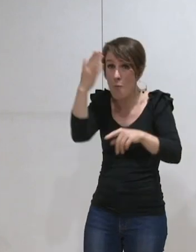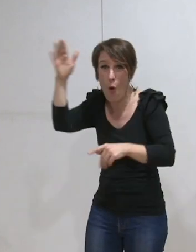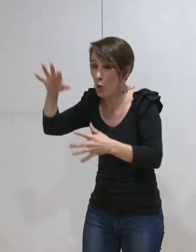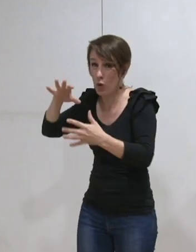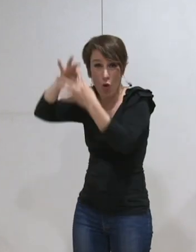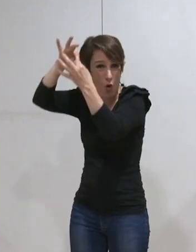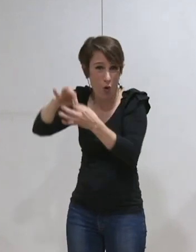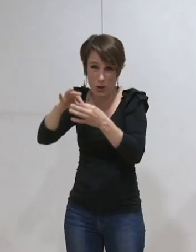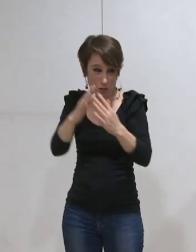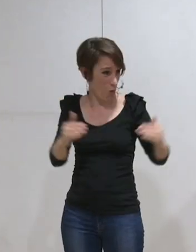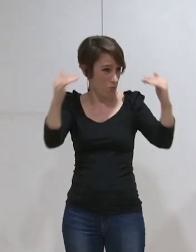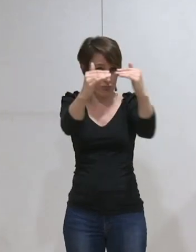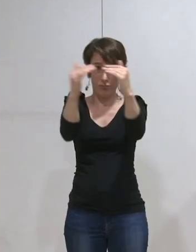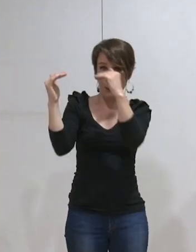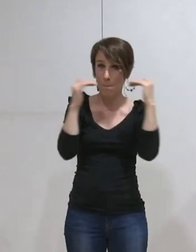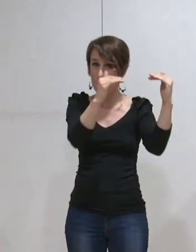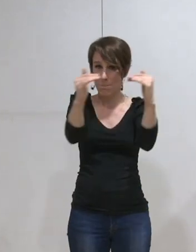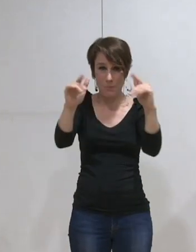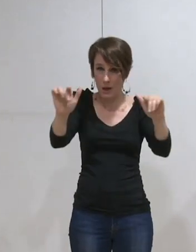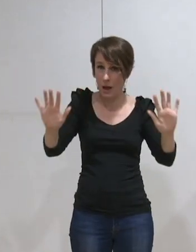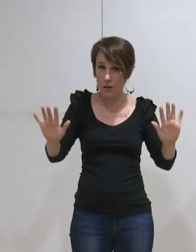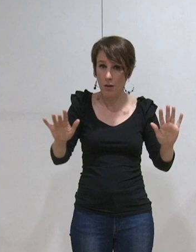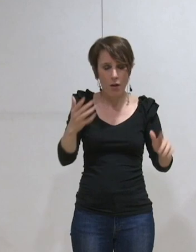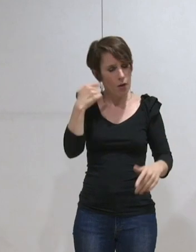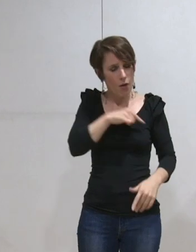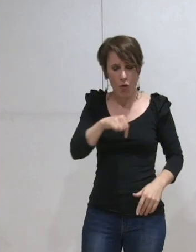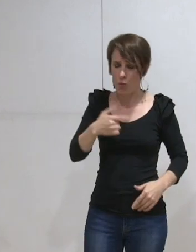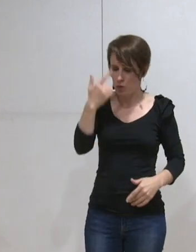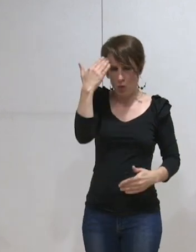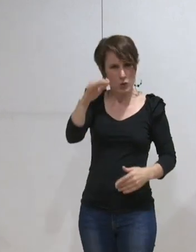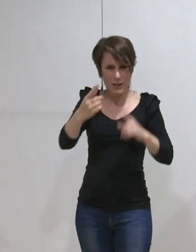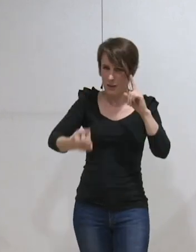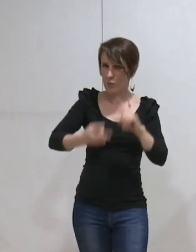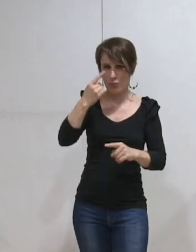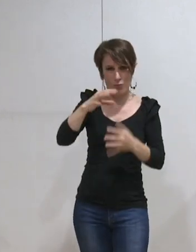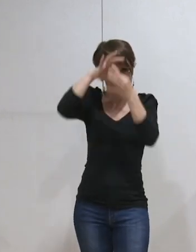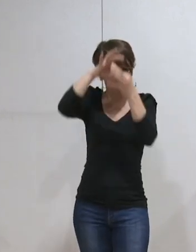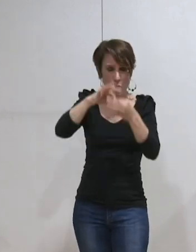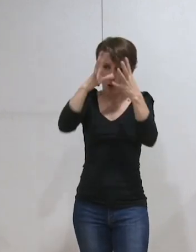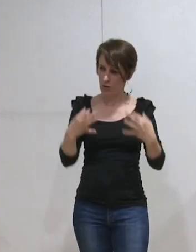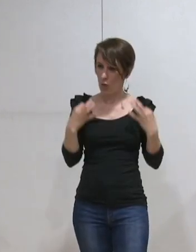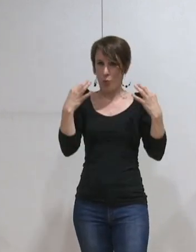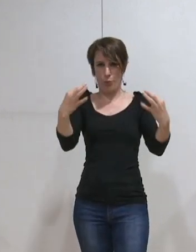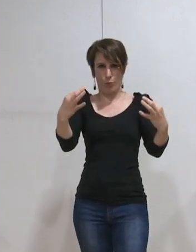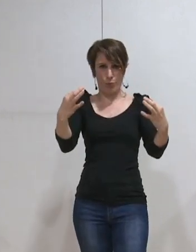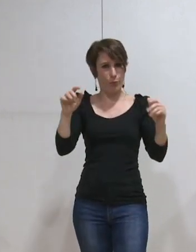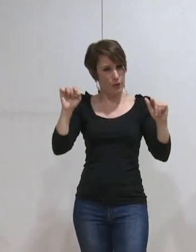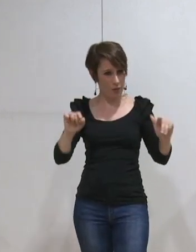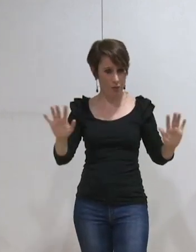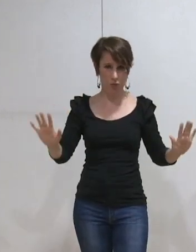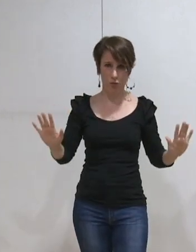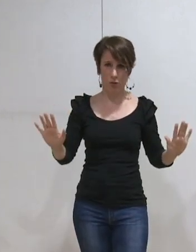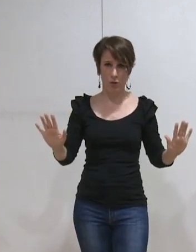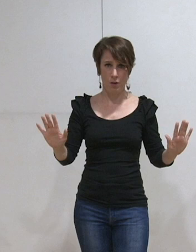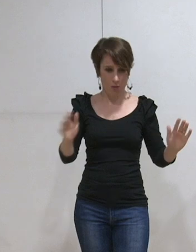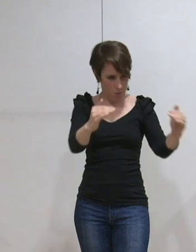religions la laïcité à la fois celle d'hier et celle d'aujourd'hui n'est ni stigmate ni privilège et la puissance publique